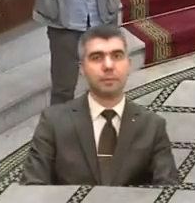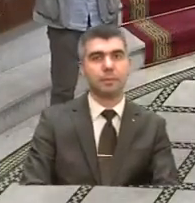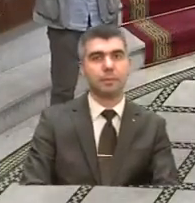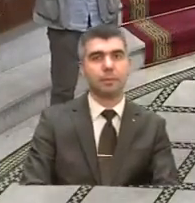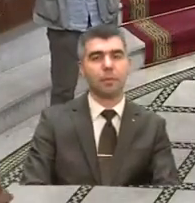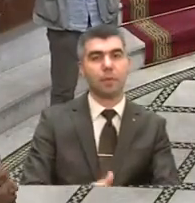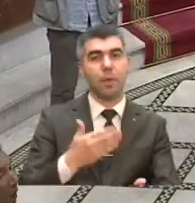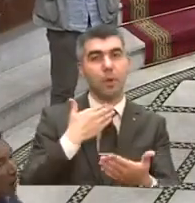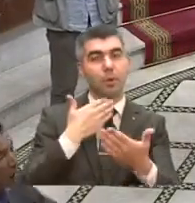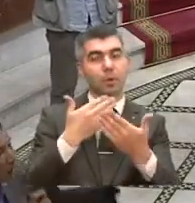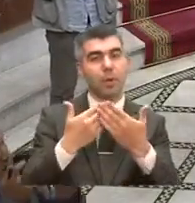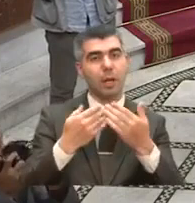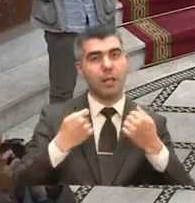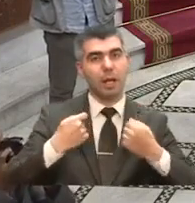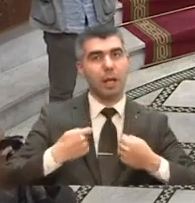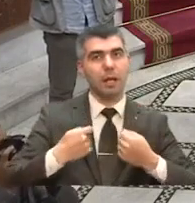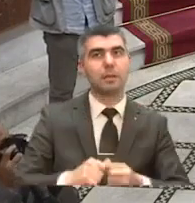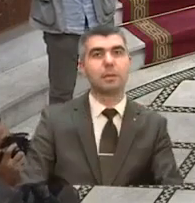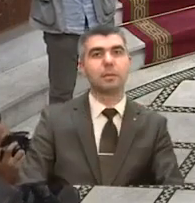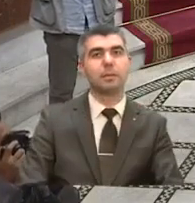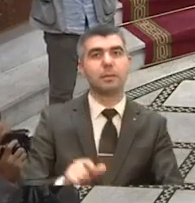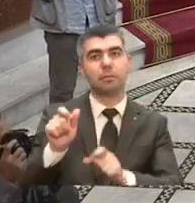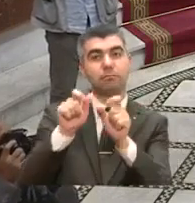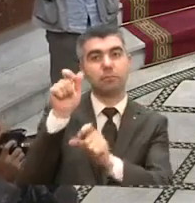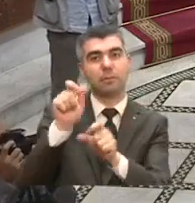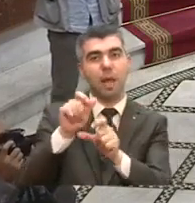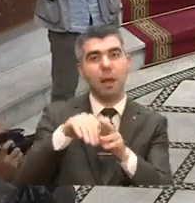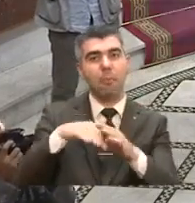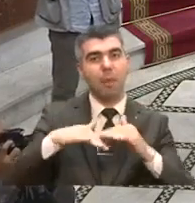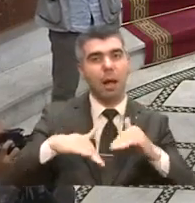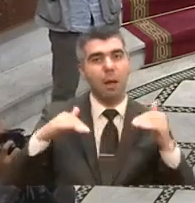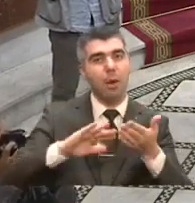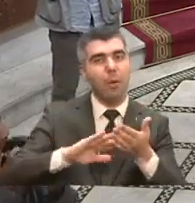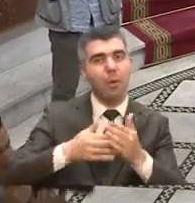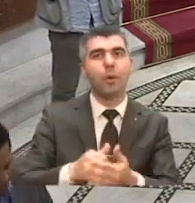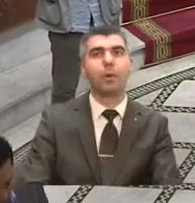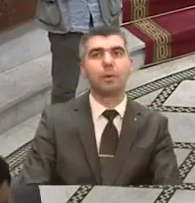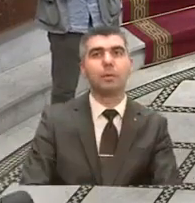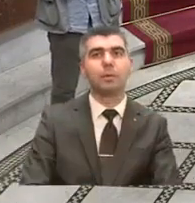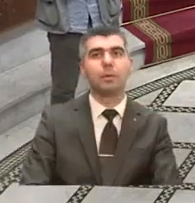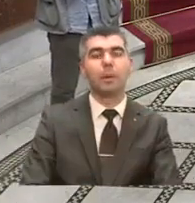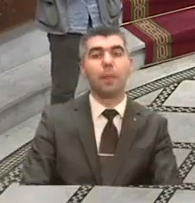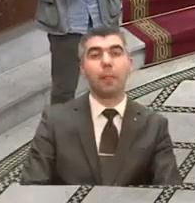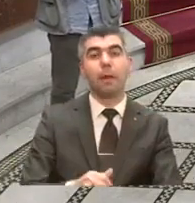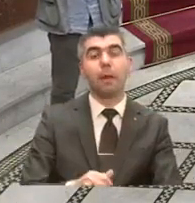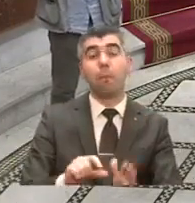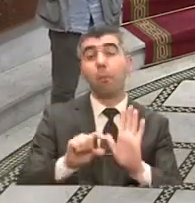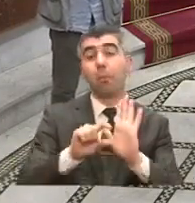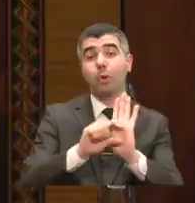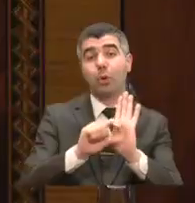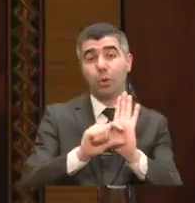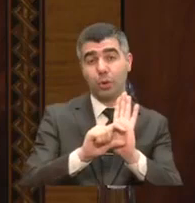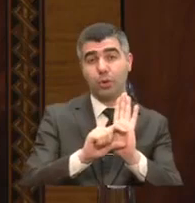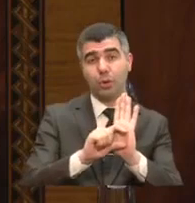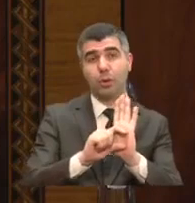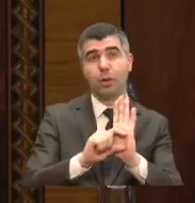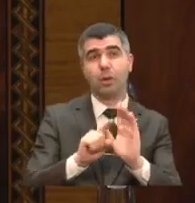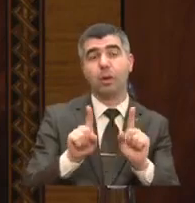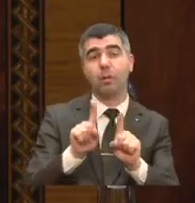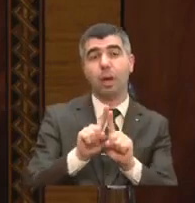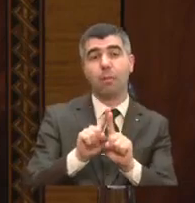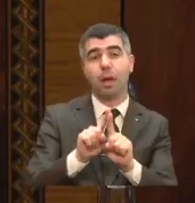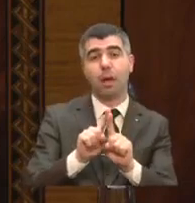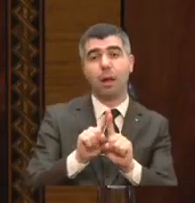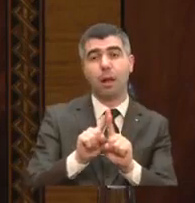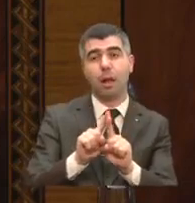شكراً السيد الرئيس، شكراً السيدات والسادة النواب المحترمين. هذا الموضوع ديال التدبير ديال الندرة